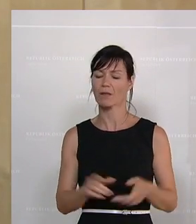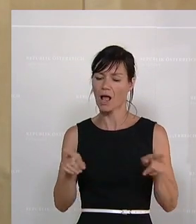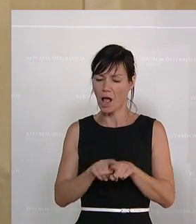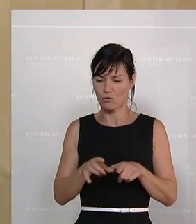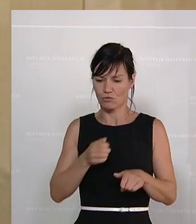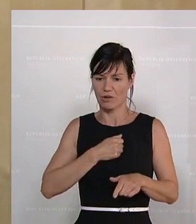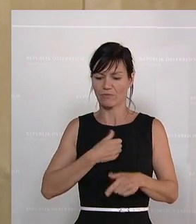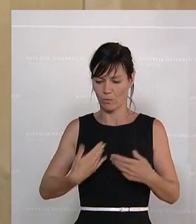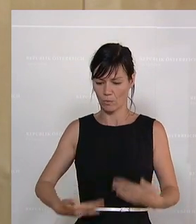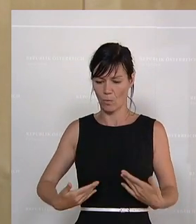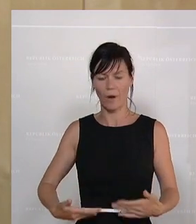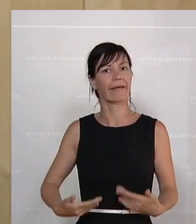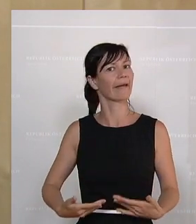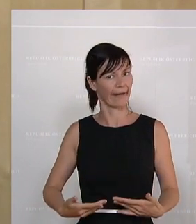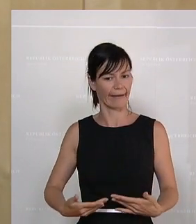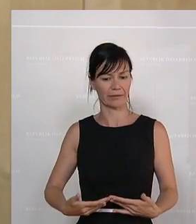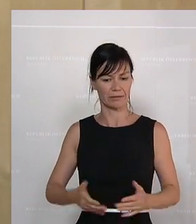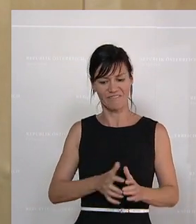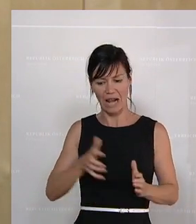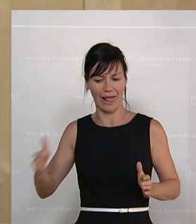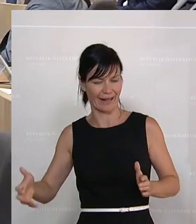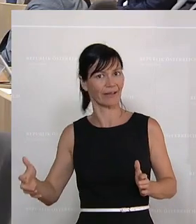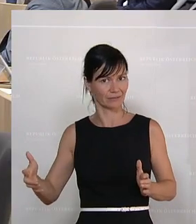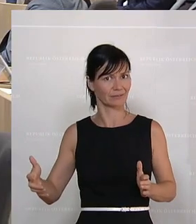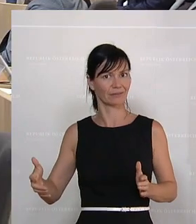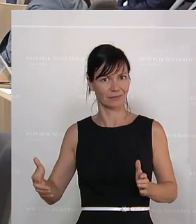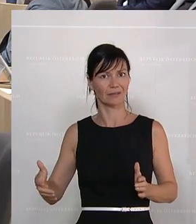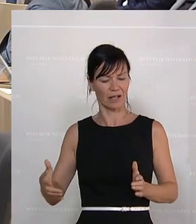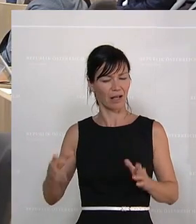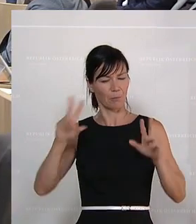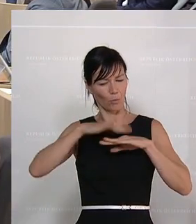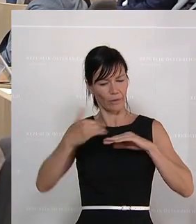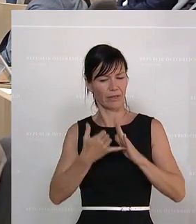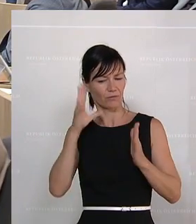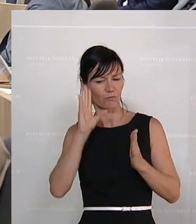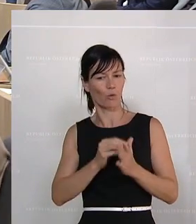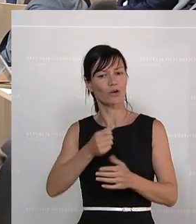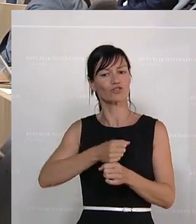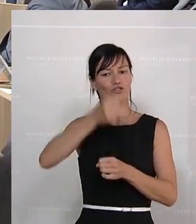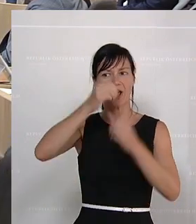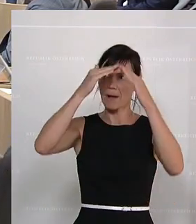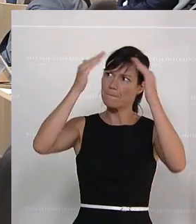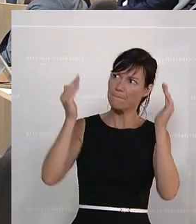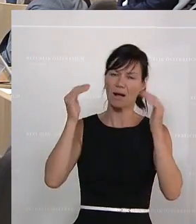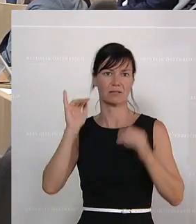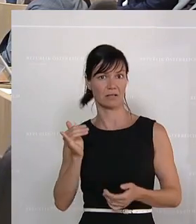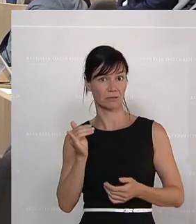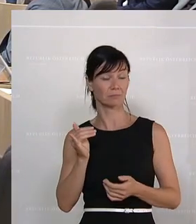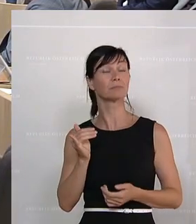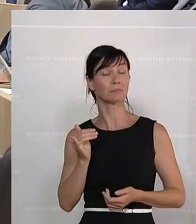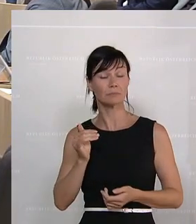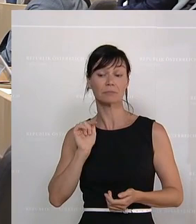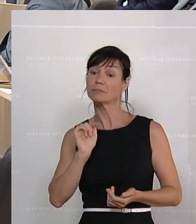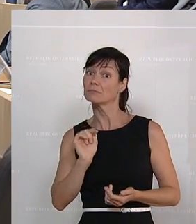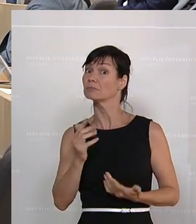jahr hinaus das projekt wohl schirm zu verlängern und ordentlich zu sortieren und es ist so dass dort das